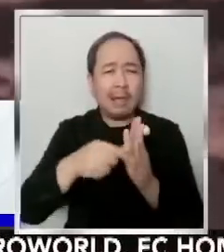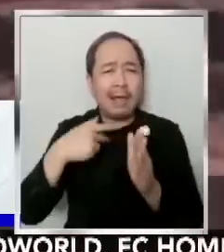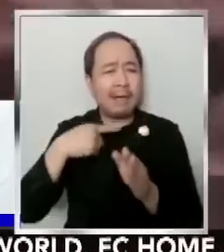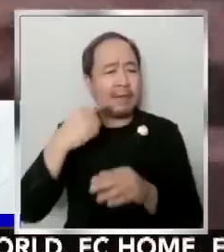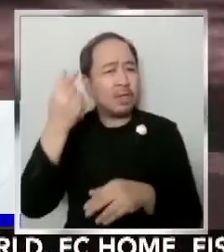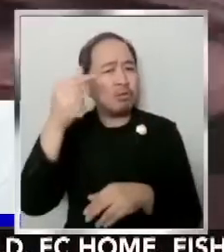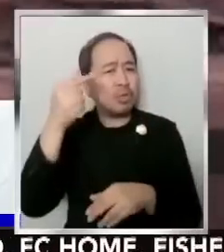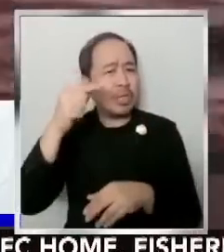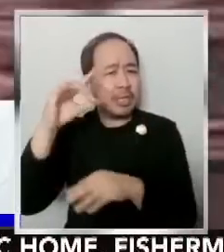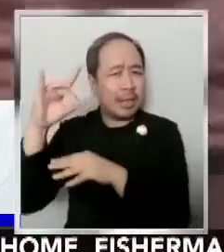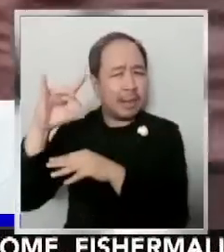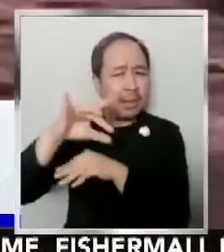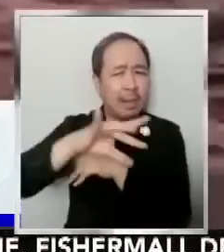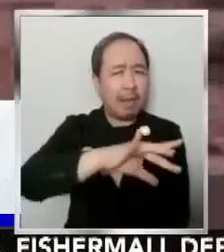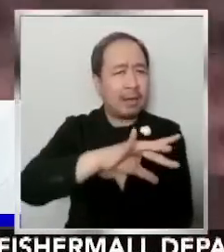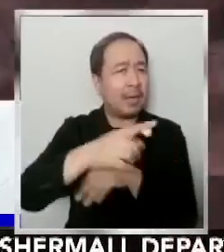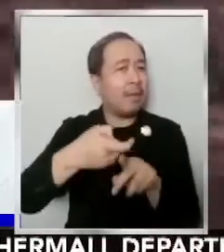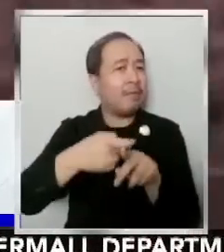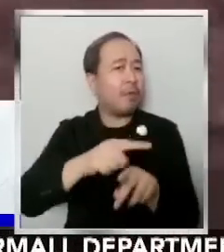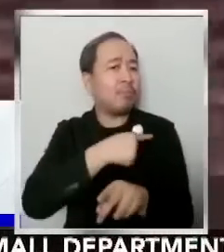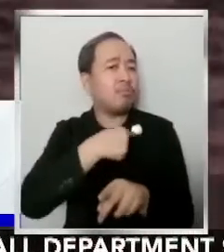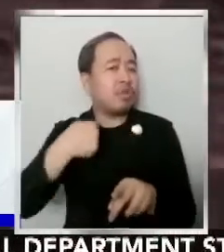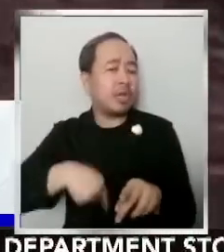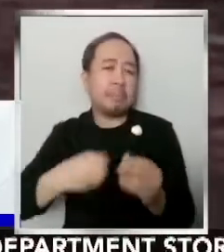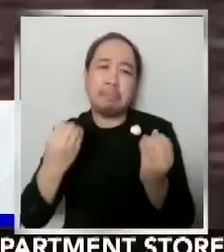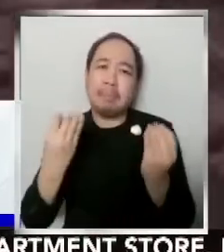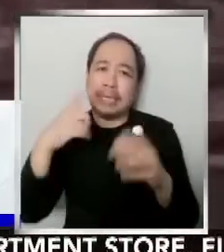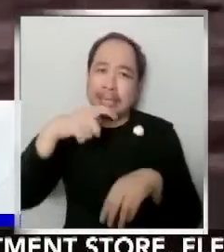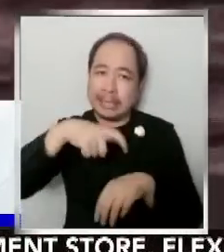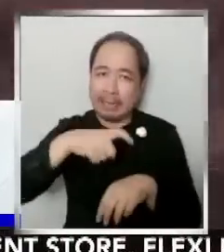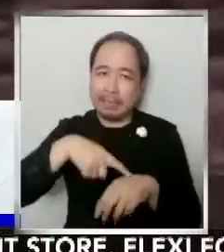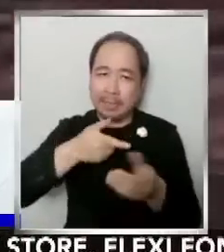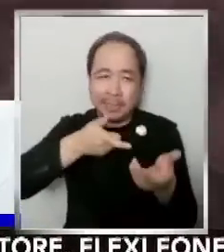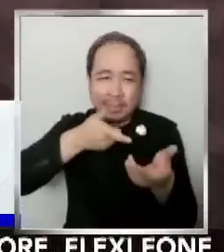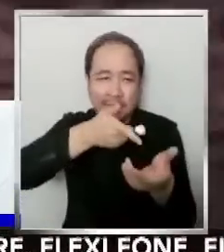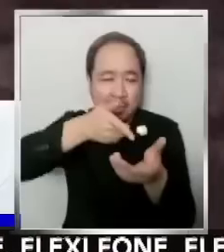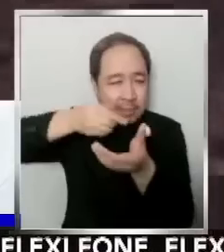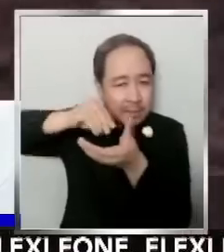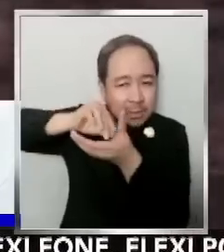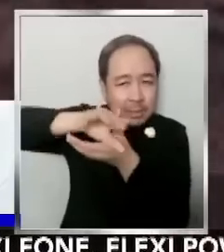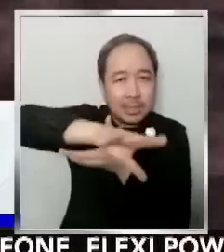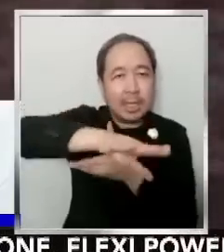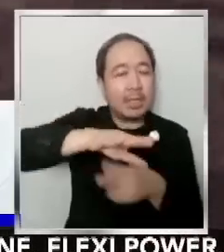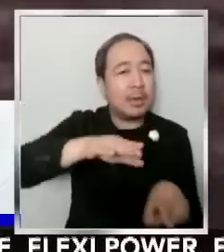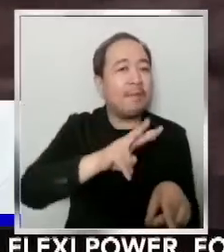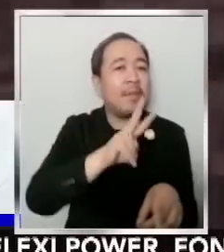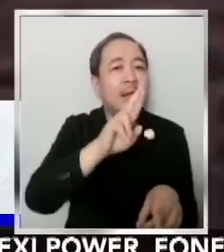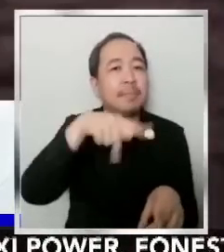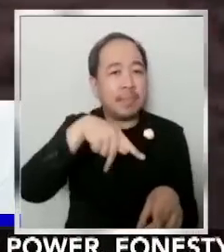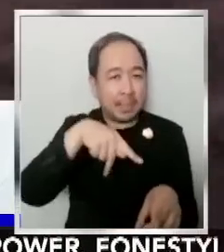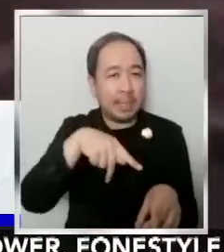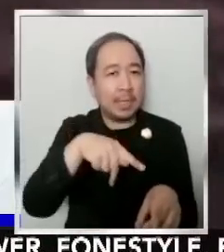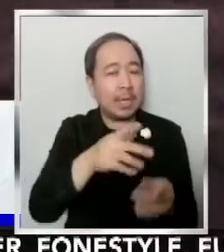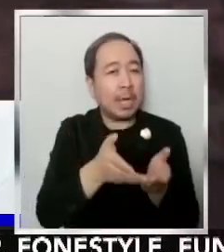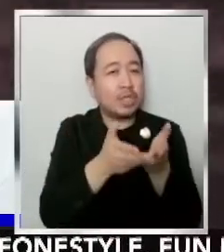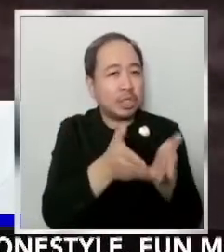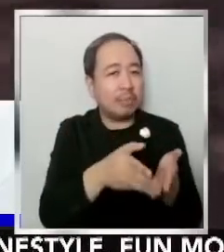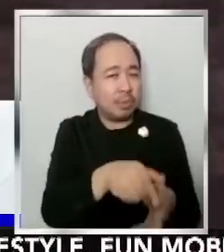ng China na ilang ulit na isininag sa barko ng Philippine Coast Guard na BRP Malapascua. Ayon sa